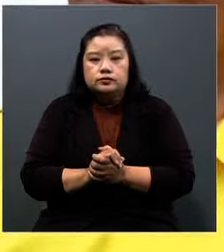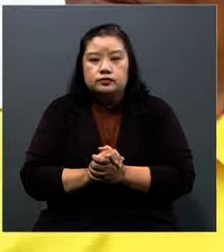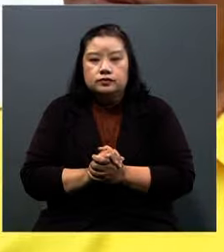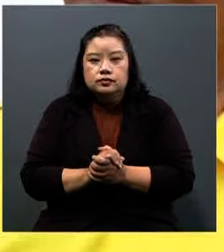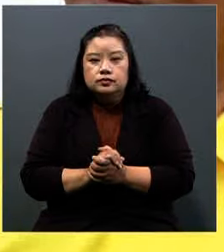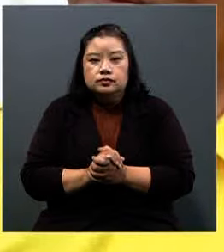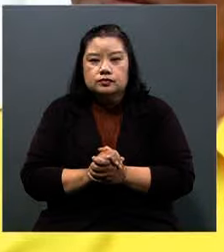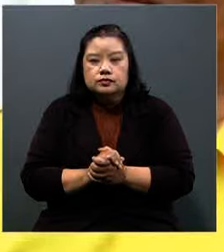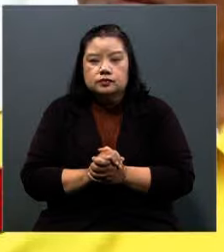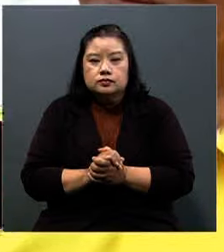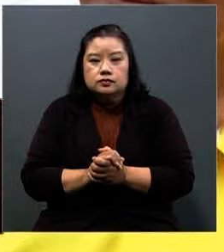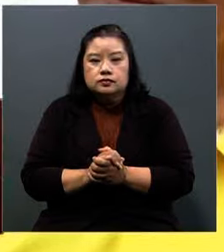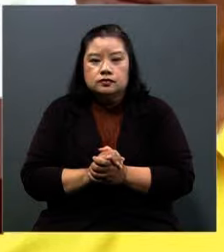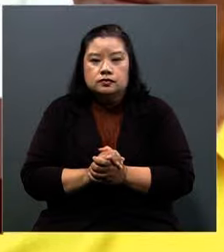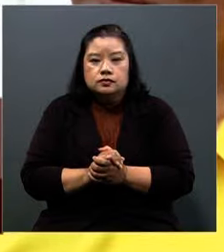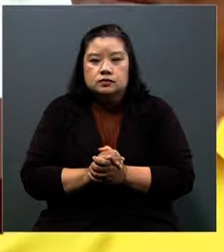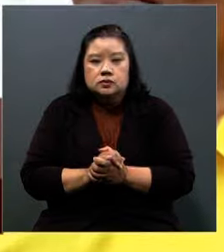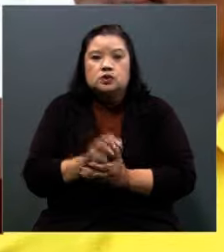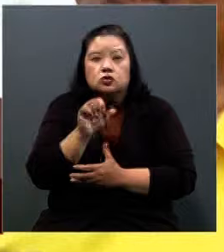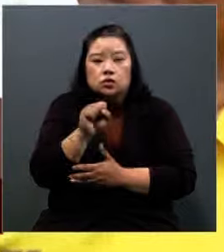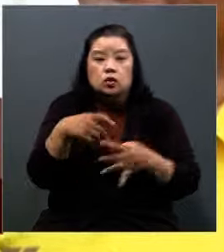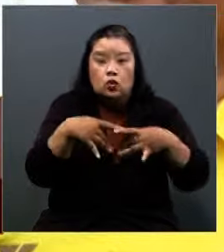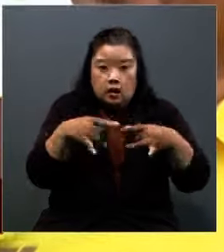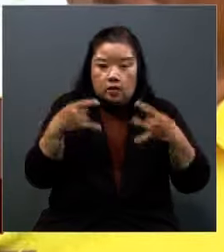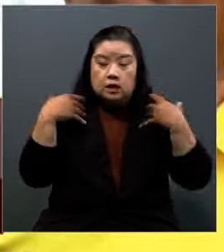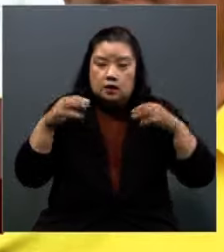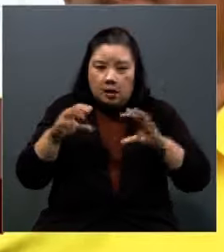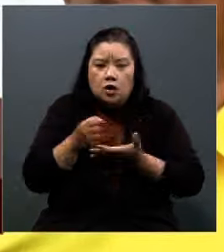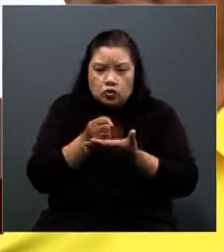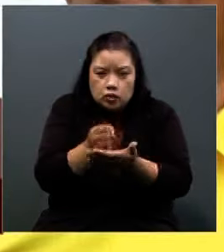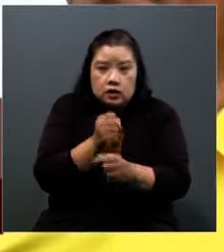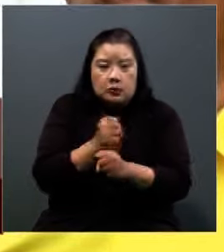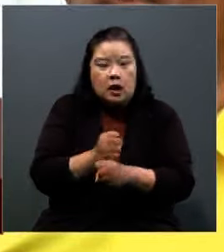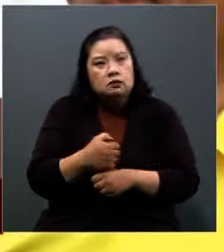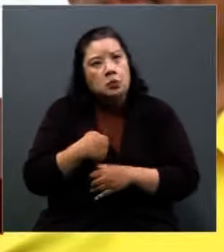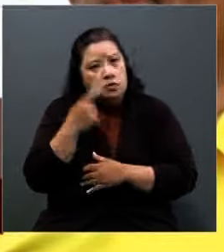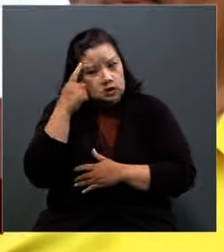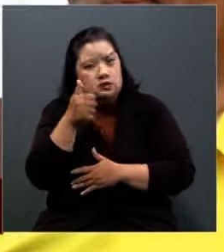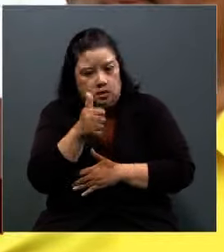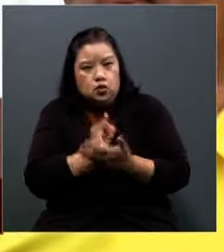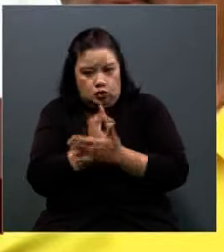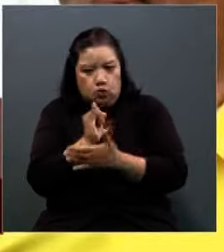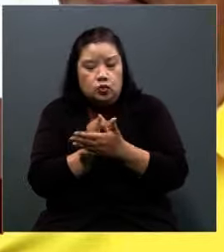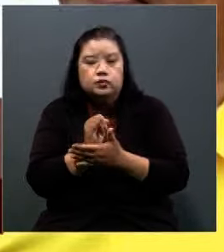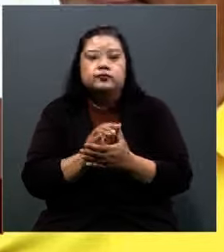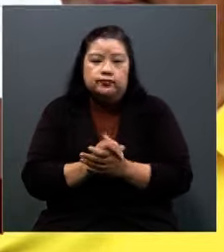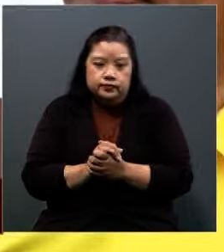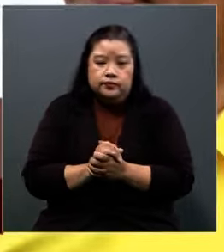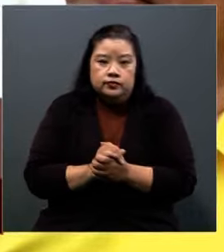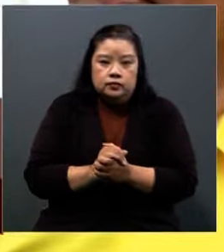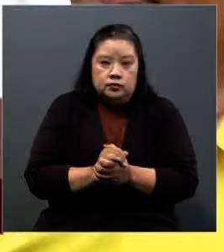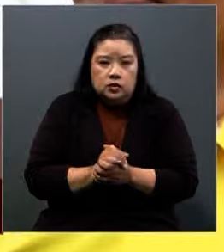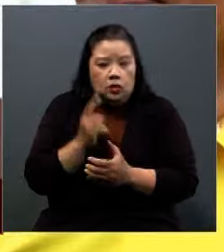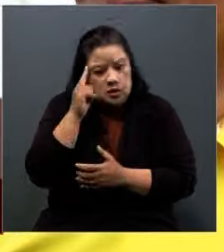เดี๋ยวแรกที่ท่านบอกว่าทั้งฝ่ายค้านรัฐบาลช่วยกันดูแลเรื่องนี้ผมเชื่อเป็นเรื่องที่ดีนะครับเป็นเรื่องที่ดีอยู่แล้วเหมือนกัน